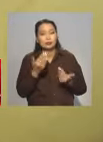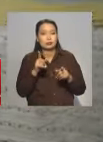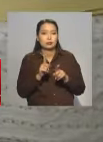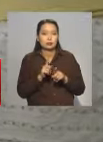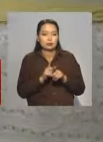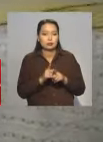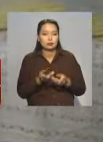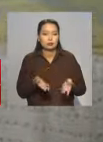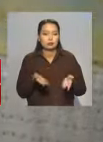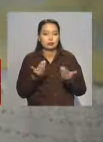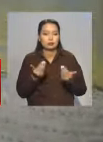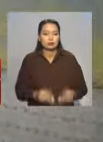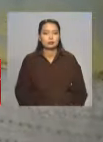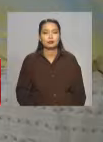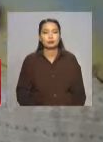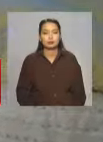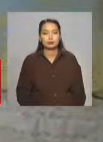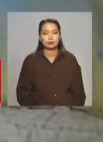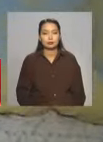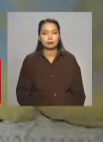оянам. Бәке ұйқыда қаппың ғой.